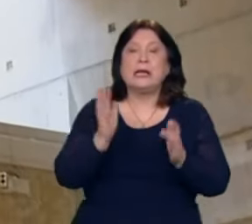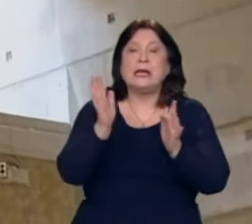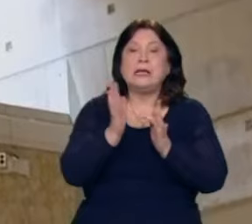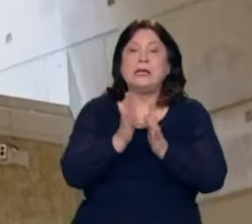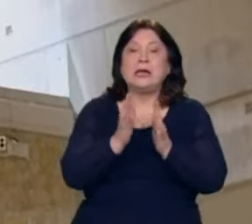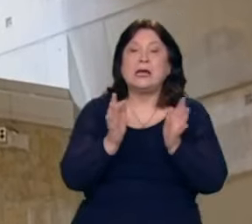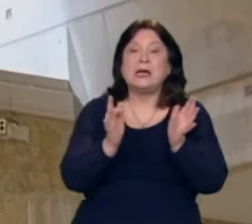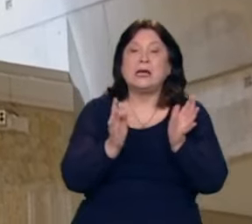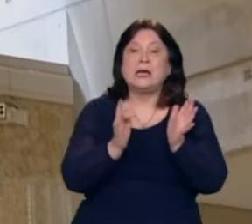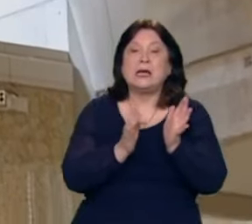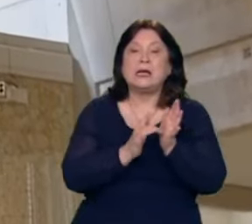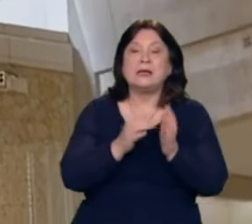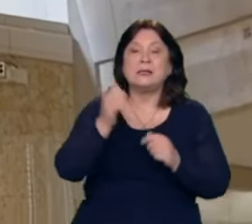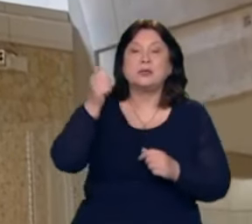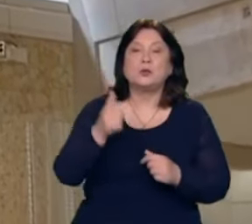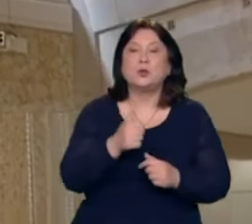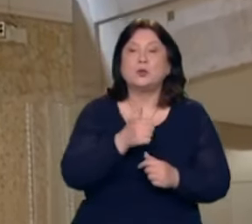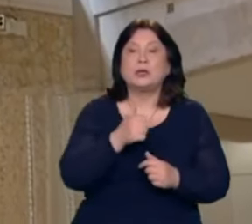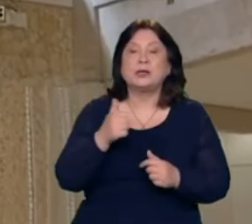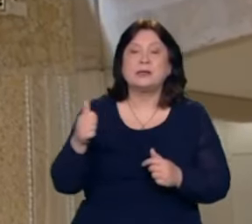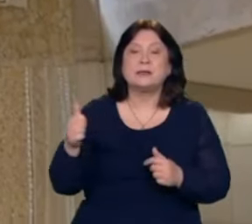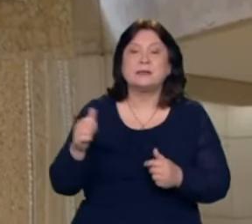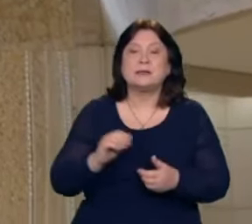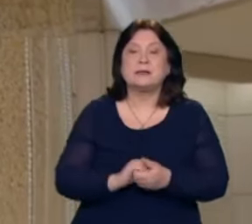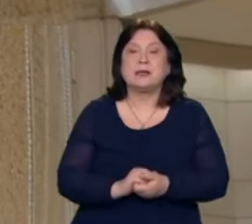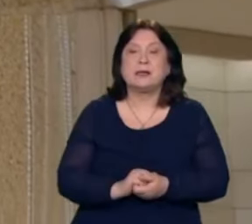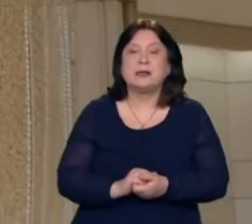najwyższy Jezu